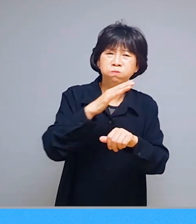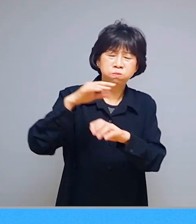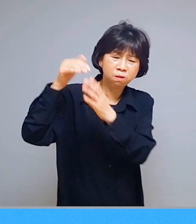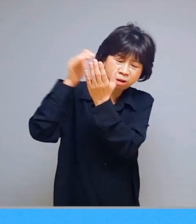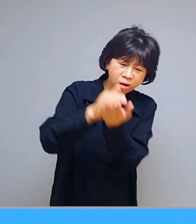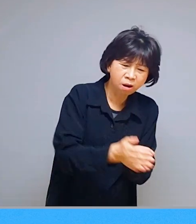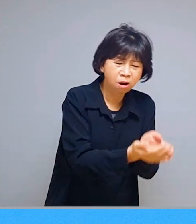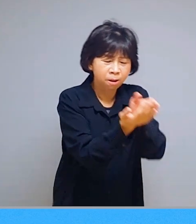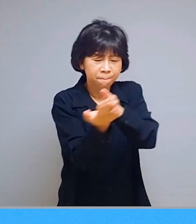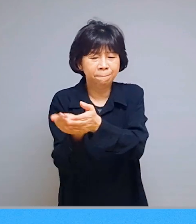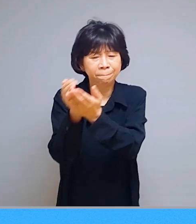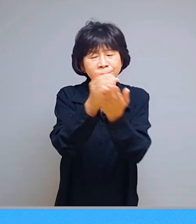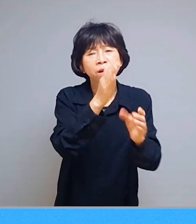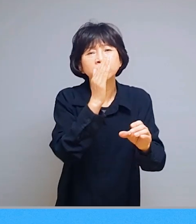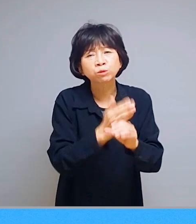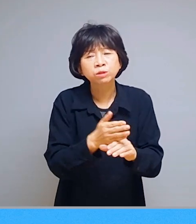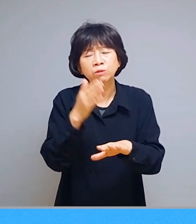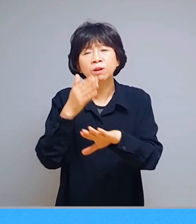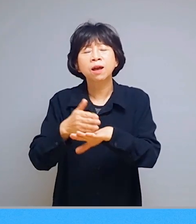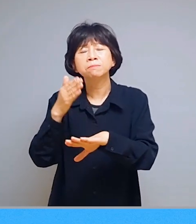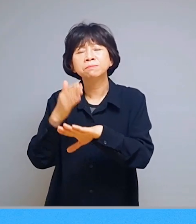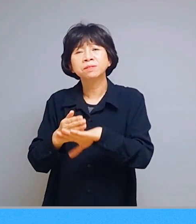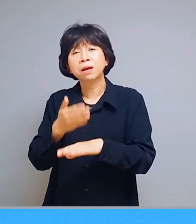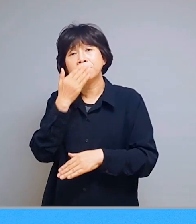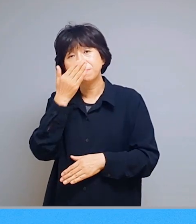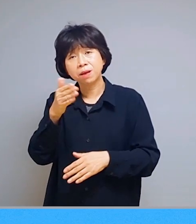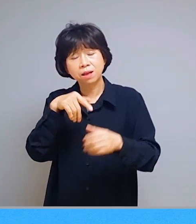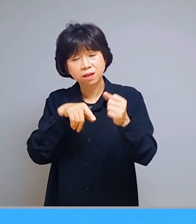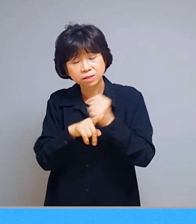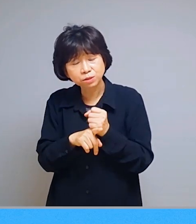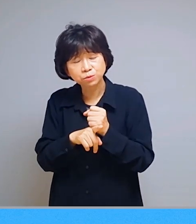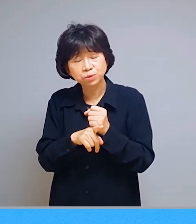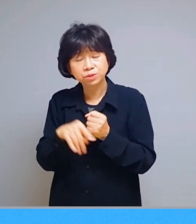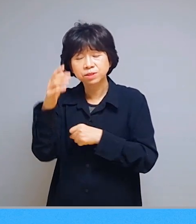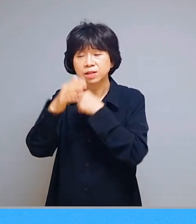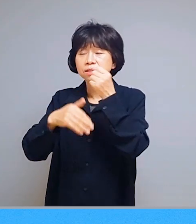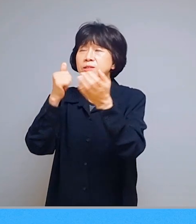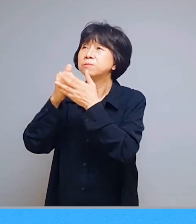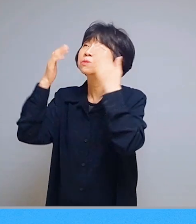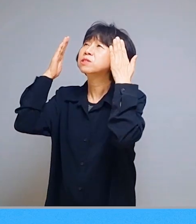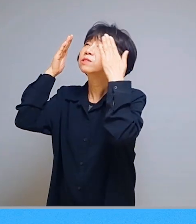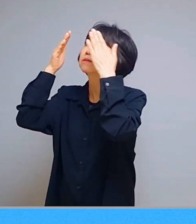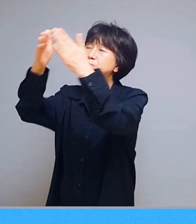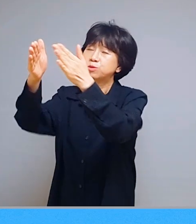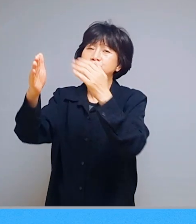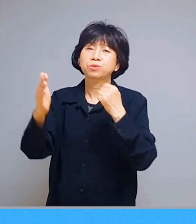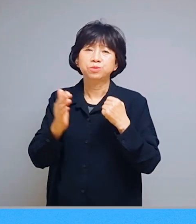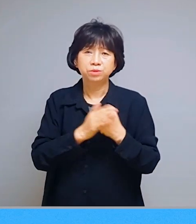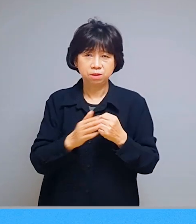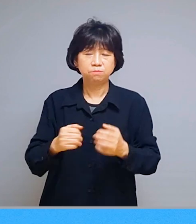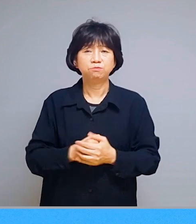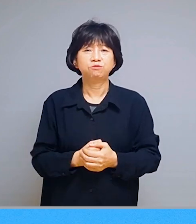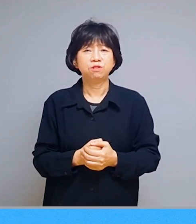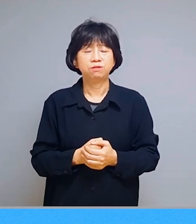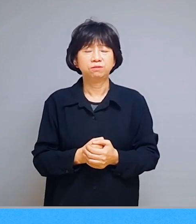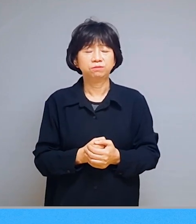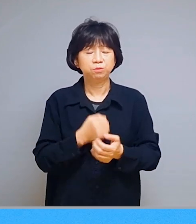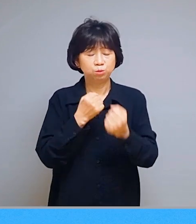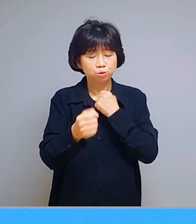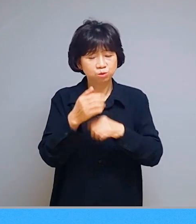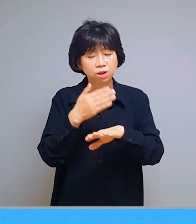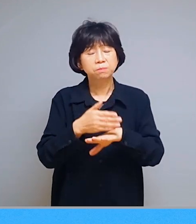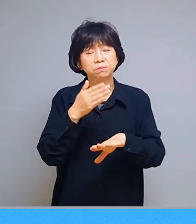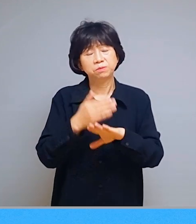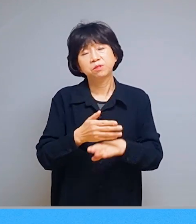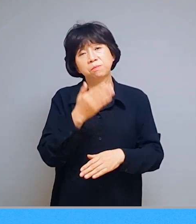아니고 하나님께 있는 거지요. 그의 시선이 하나님께 집중되어 있는 거예요. 그렇기 때문에 그럼에도 불구하고